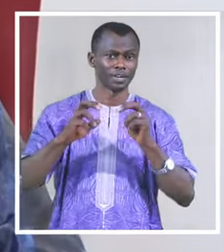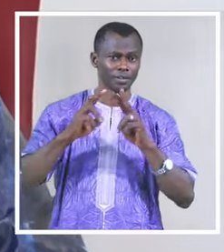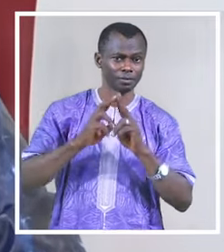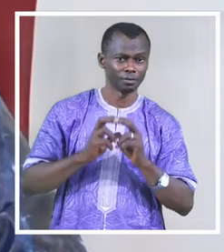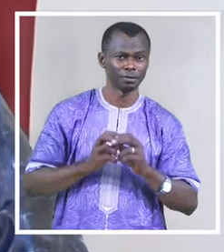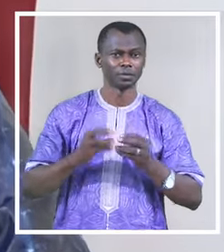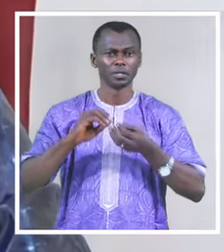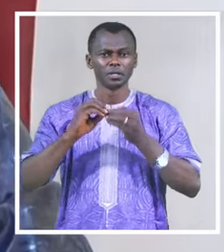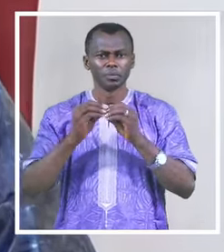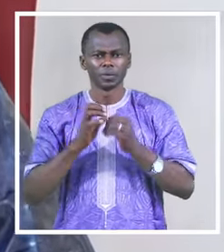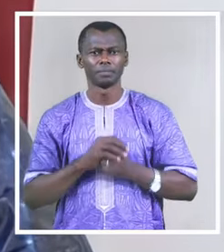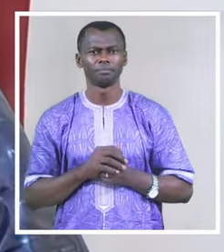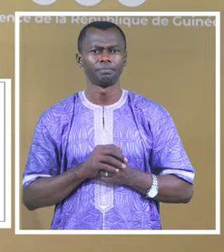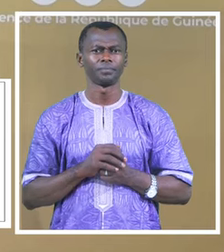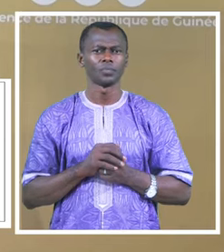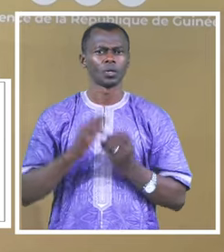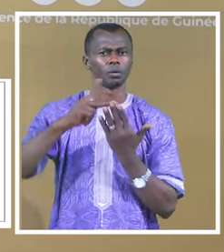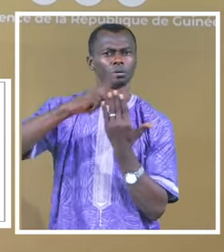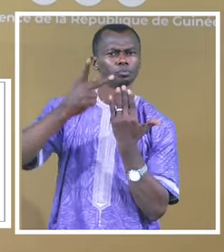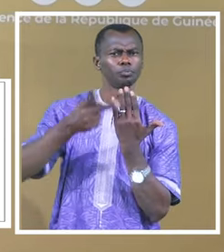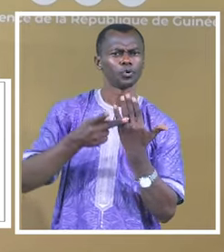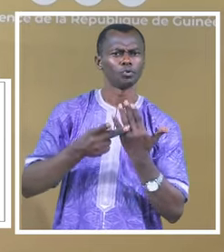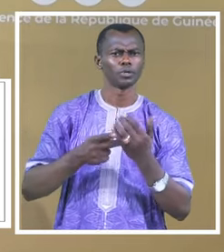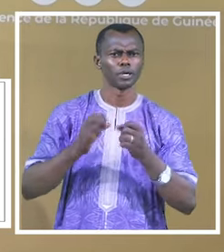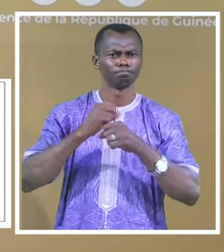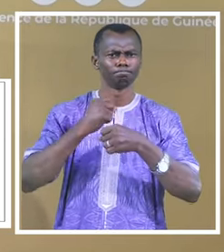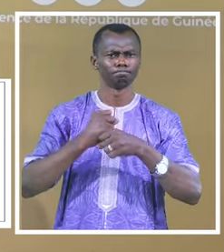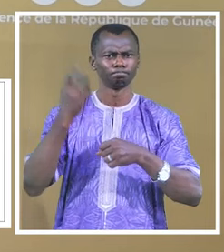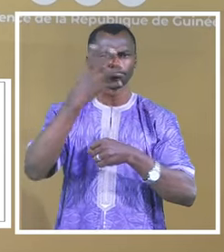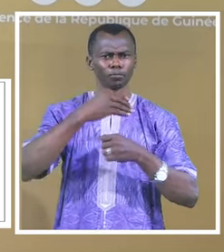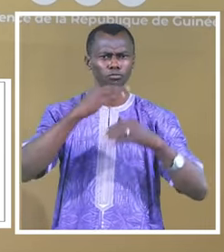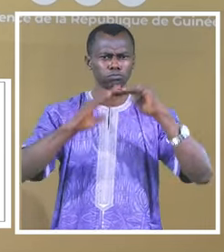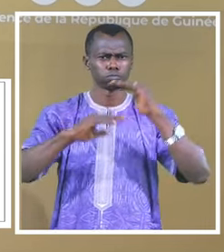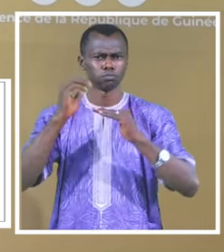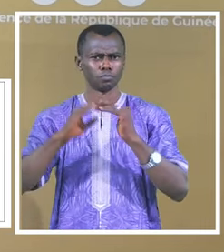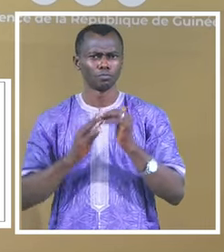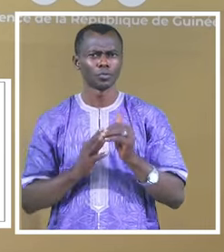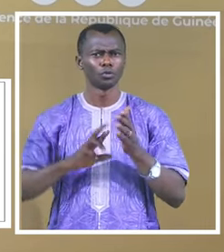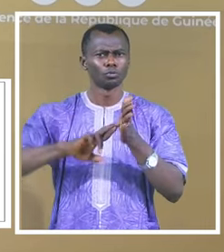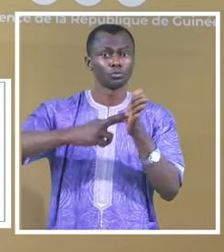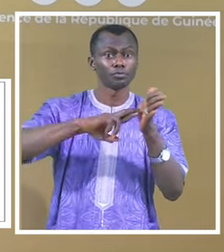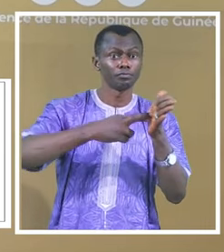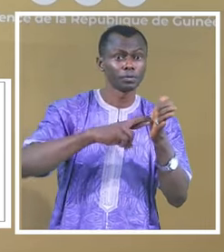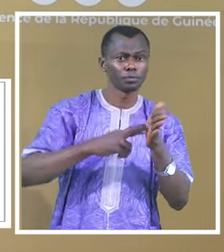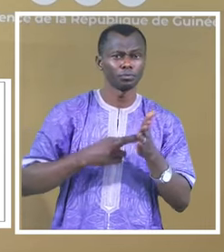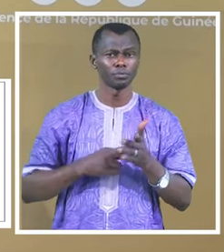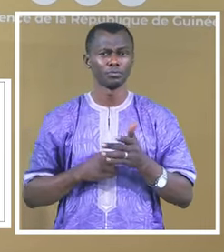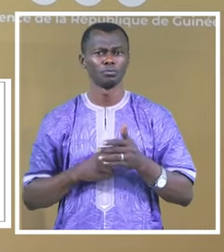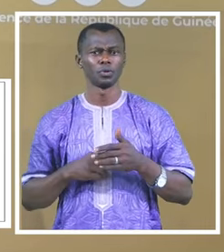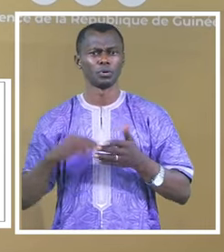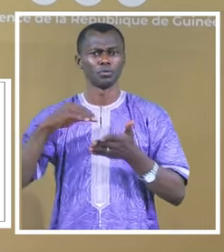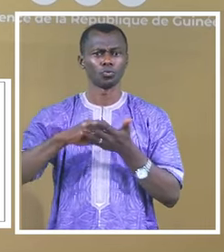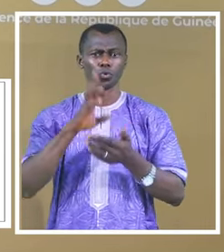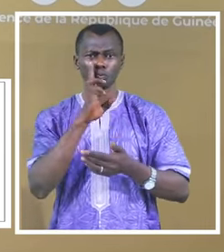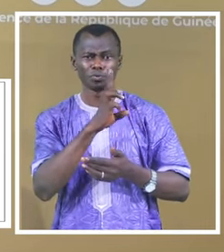de formation civilo-militaire. S'agissant du premier point, relatif à la construction du village numérique,